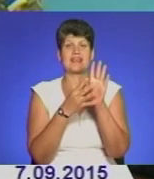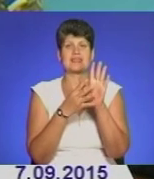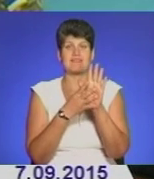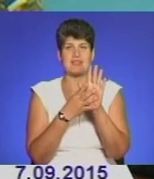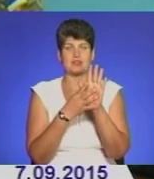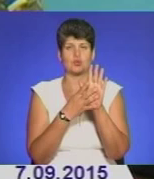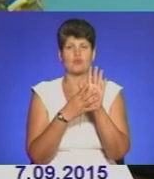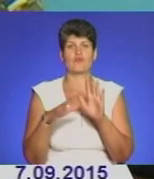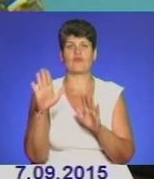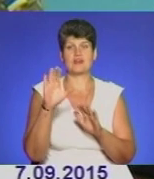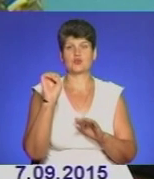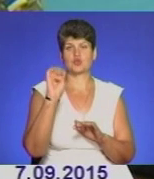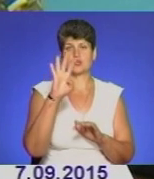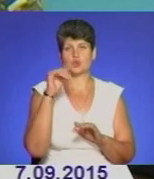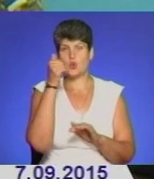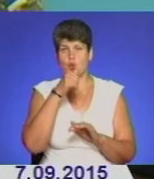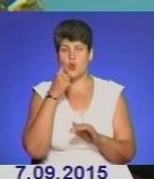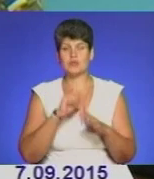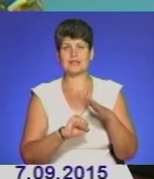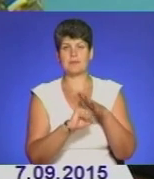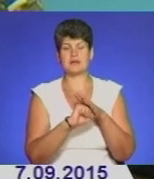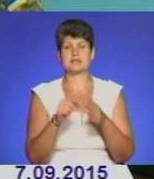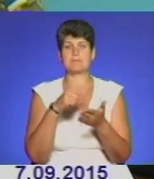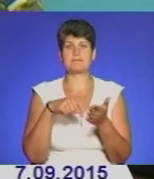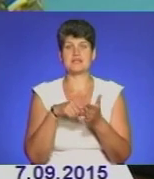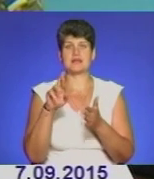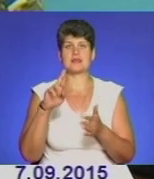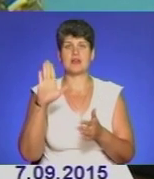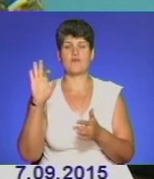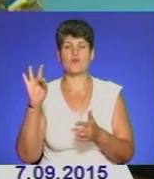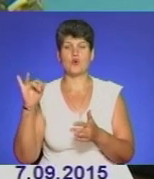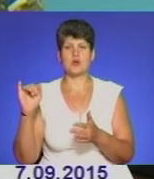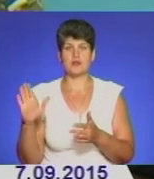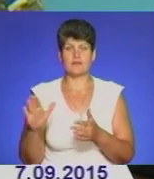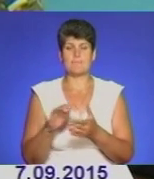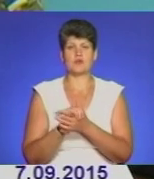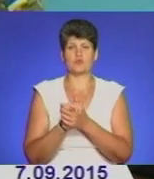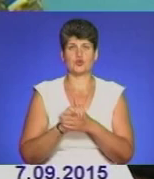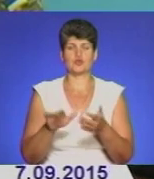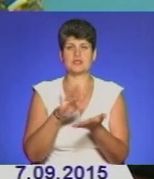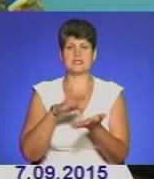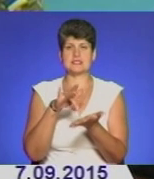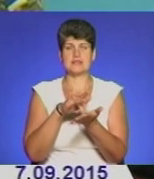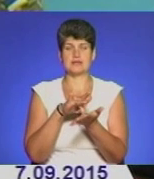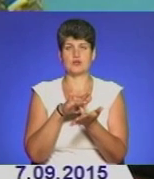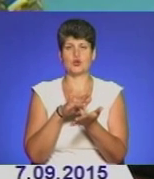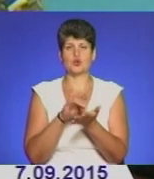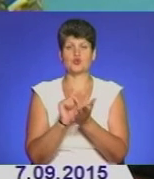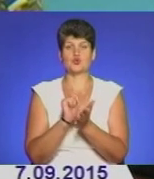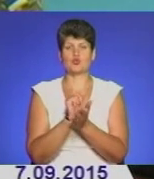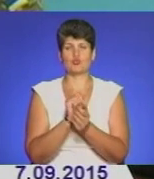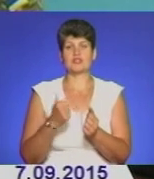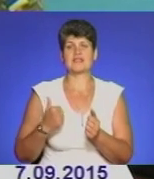9 вересня 2014 року на базі міста Яворів, на базі Міжнародного центру миротворчості та безпеки Академії сухопутних